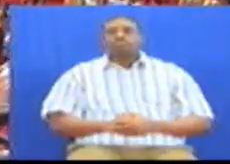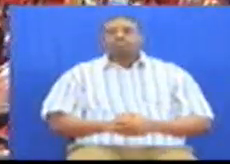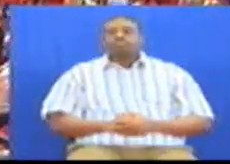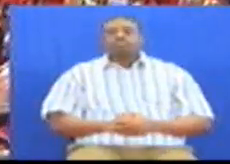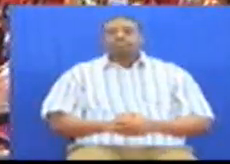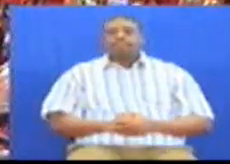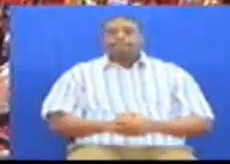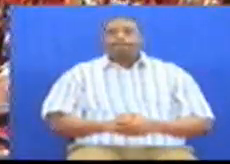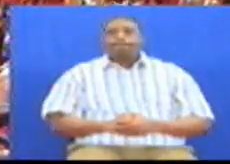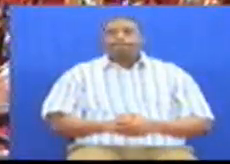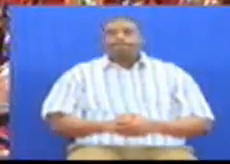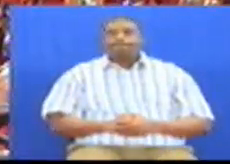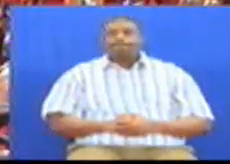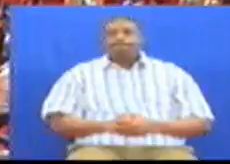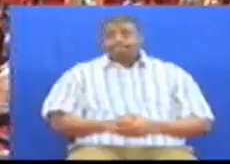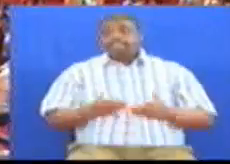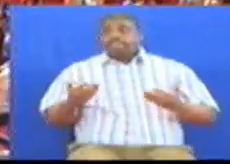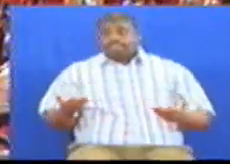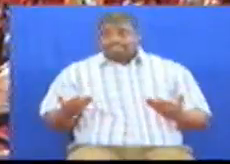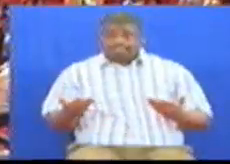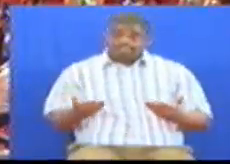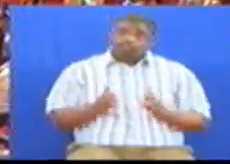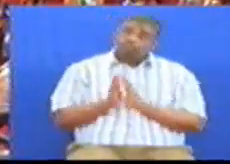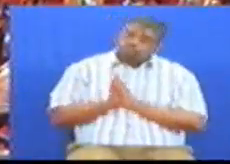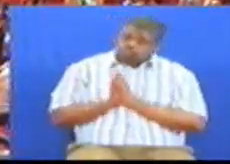nakushukuru sana kwa kunipa nafasi nami niweze kuchangia